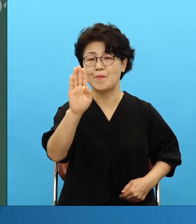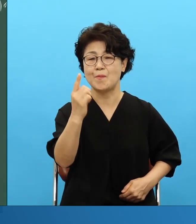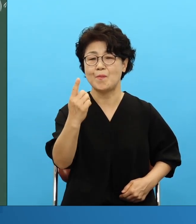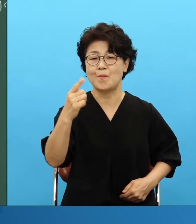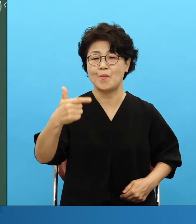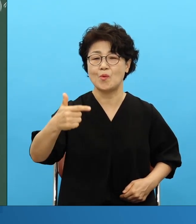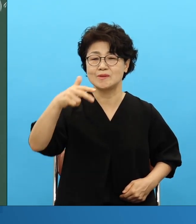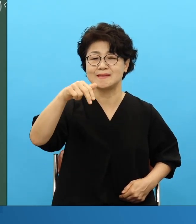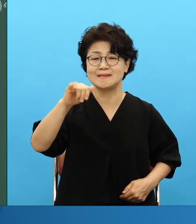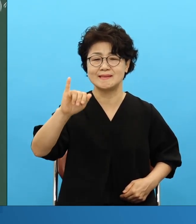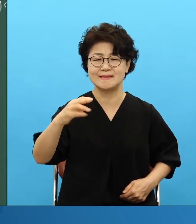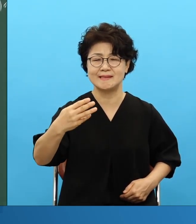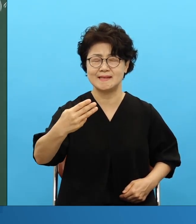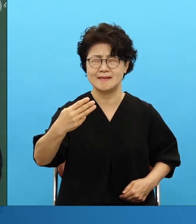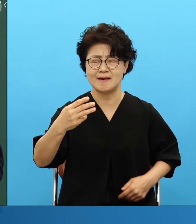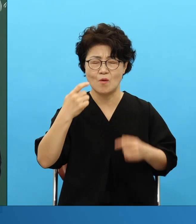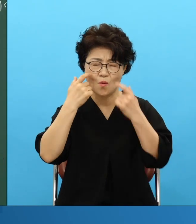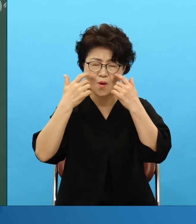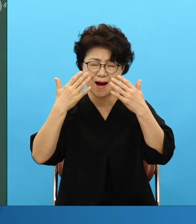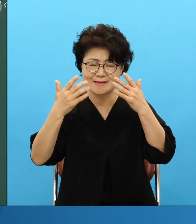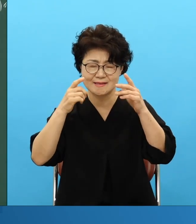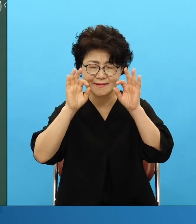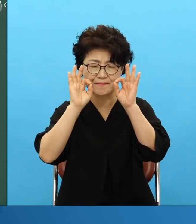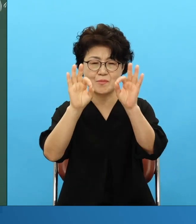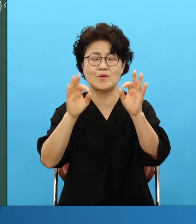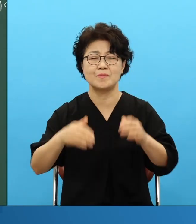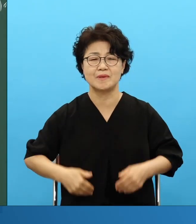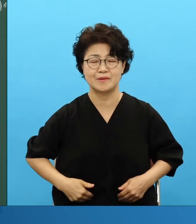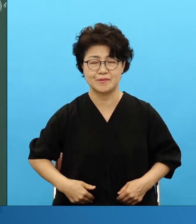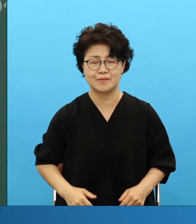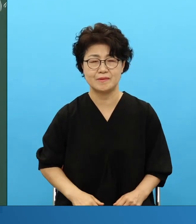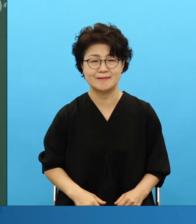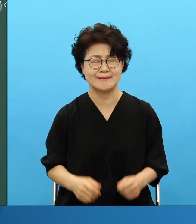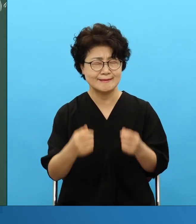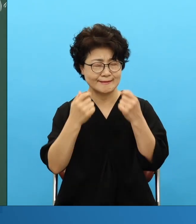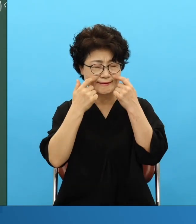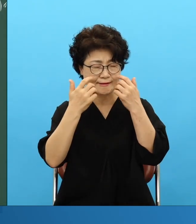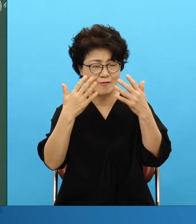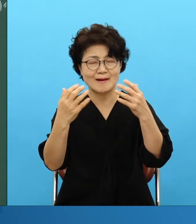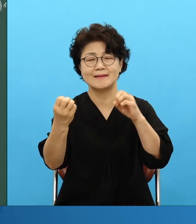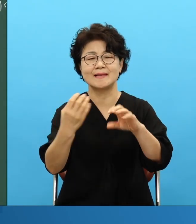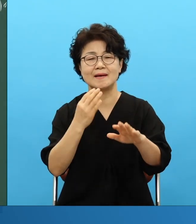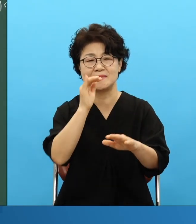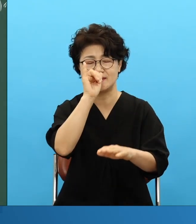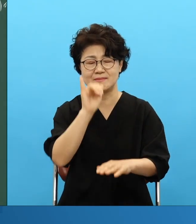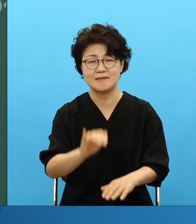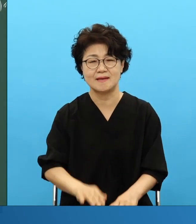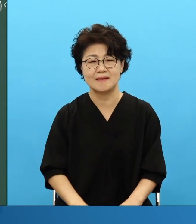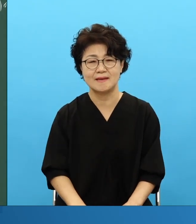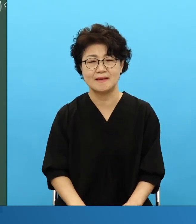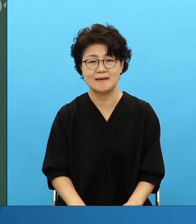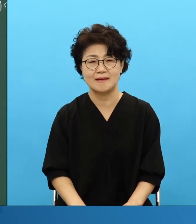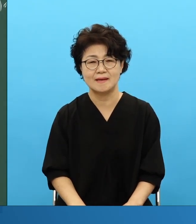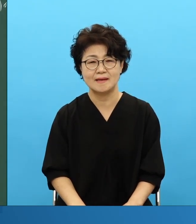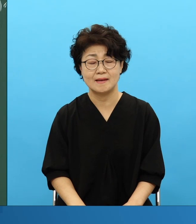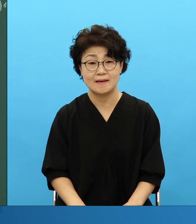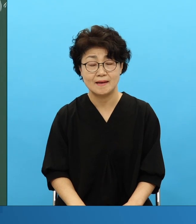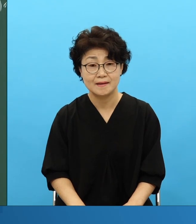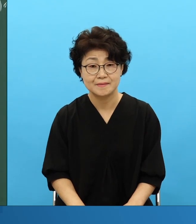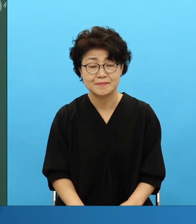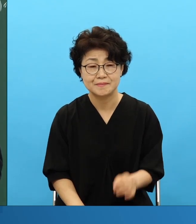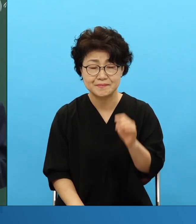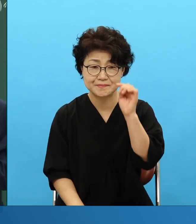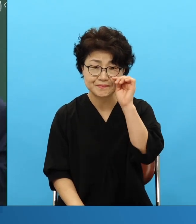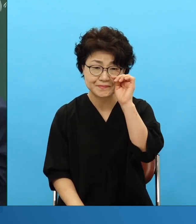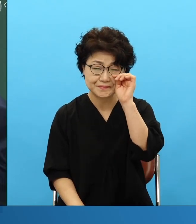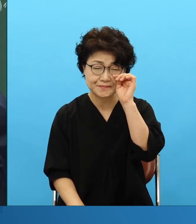정확하게 답 나와요. Then accurately the answer will come. 그래서 저 지역에는 의료 캠프를 해야 되구나. So in